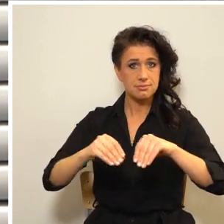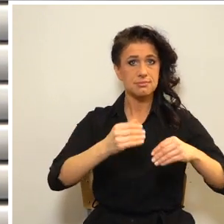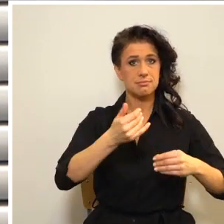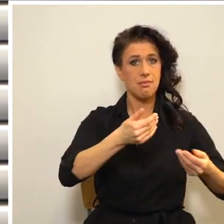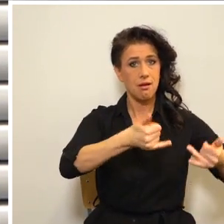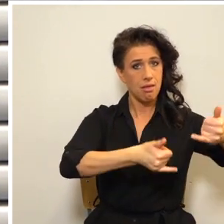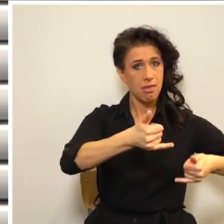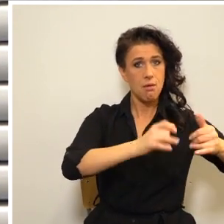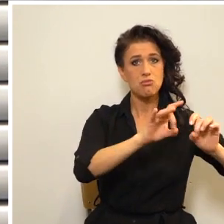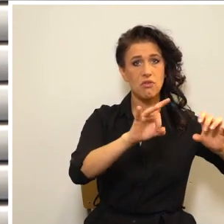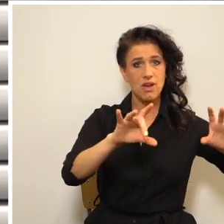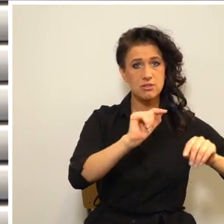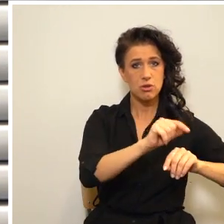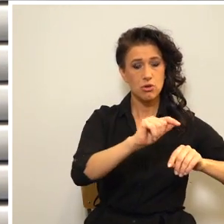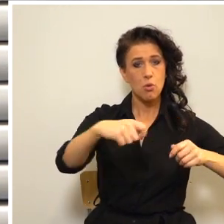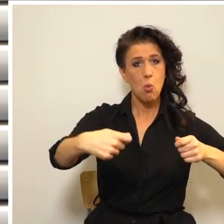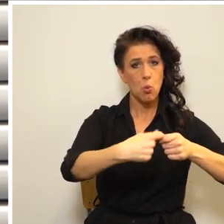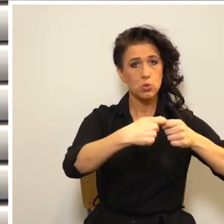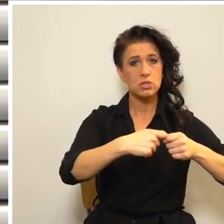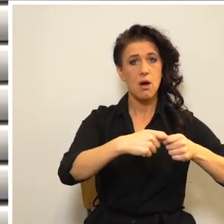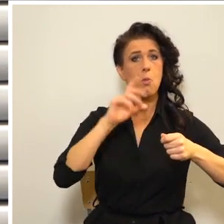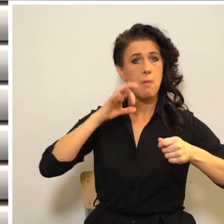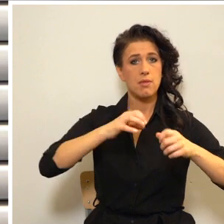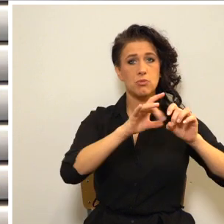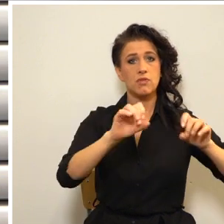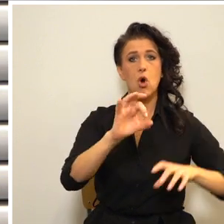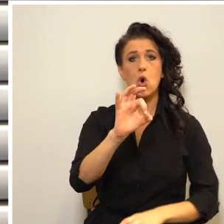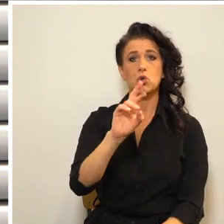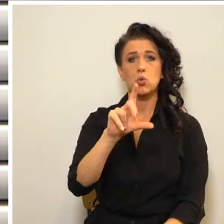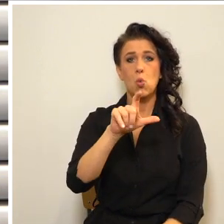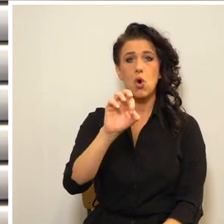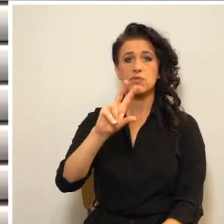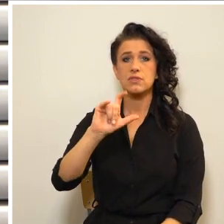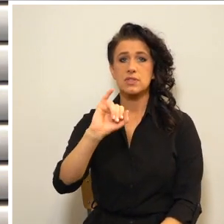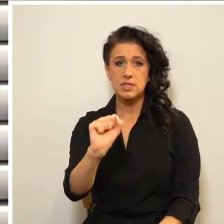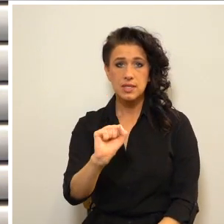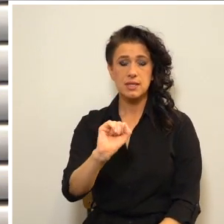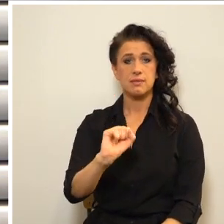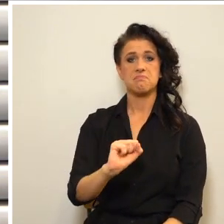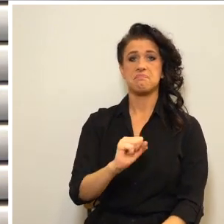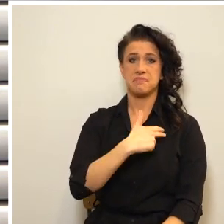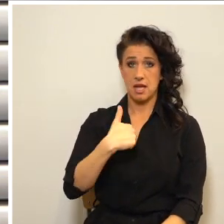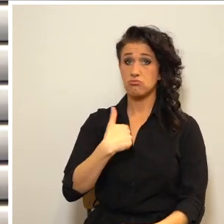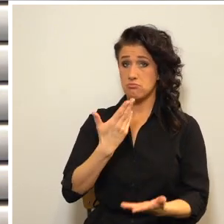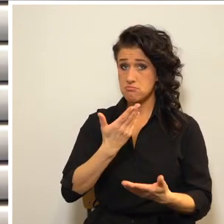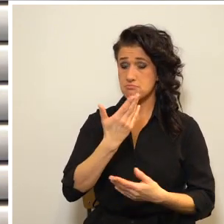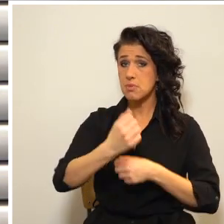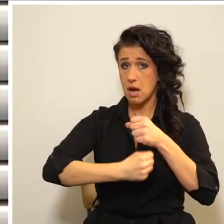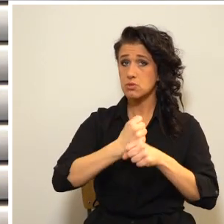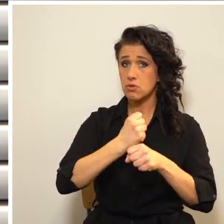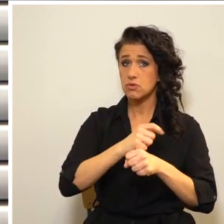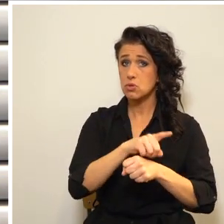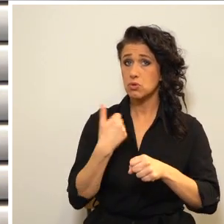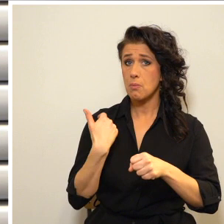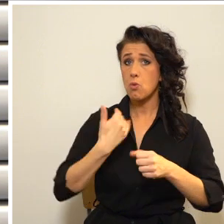profesora nielubowicza przy współudziale pana profesora Orłowskiego internisty naszego to była